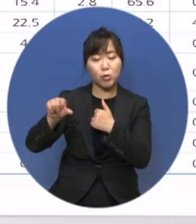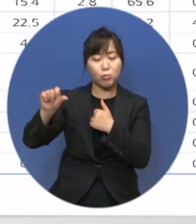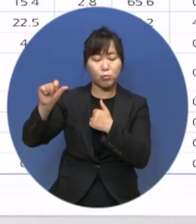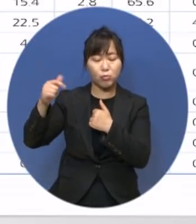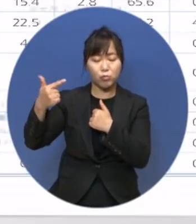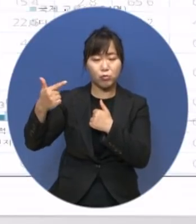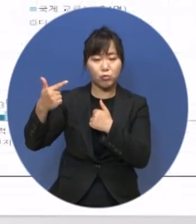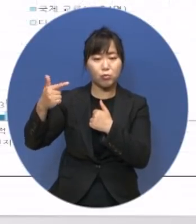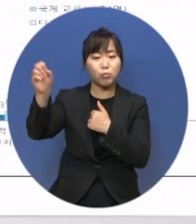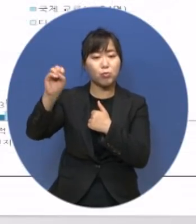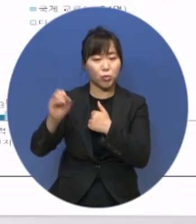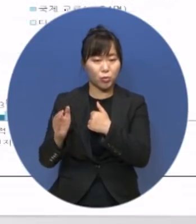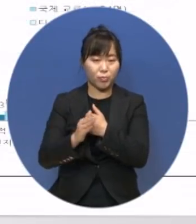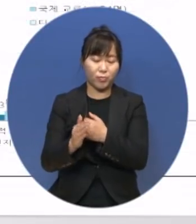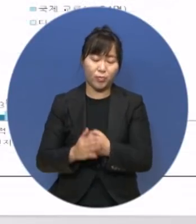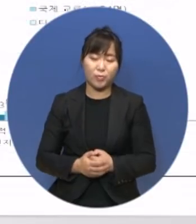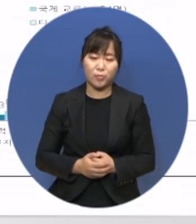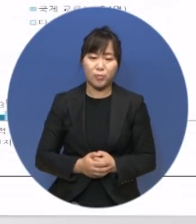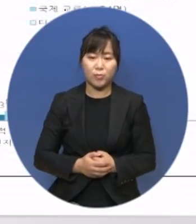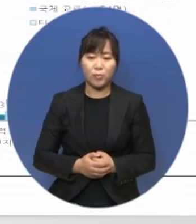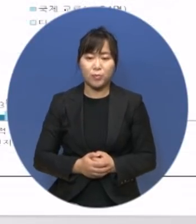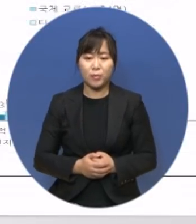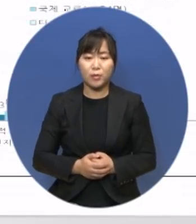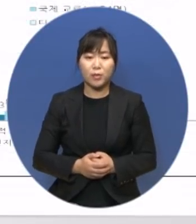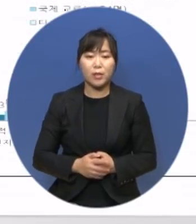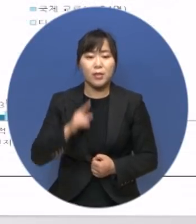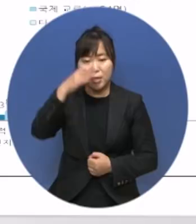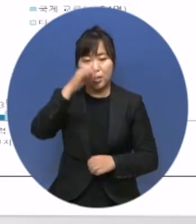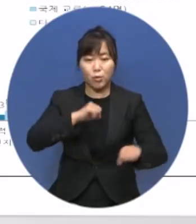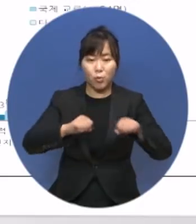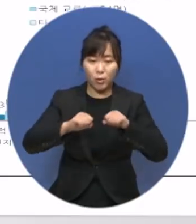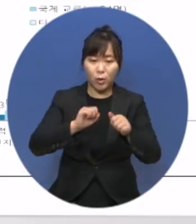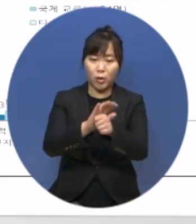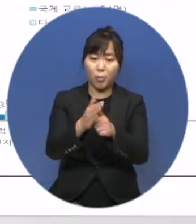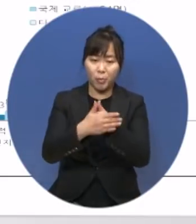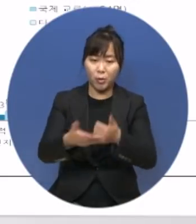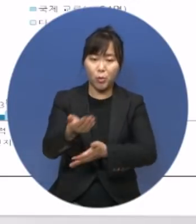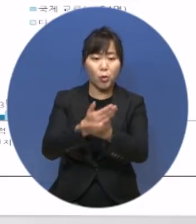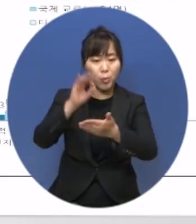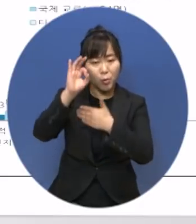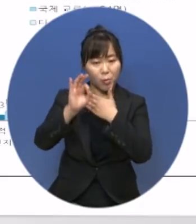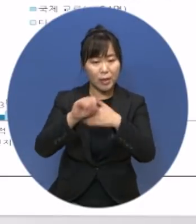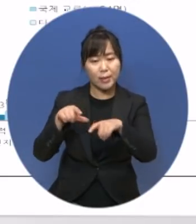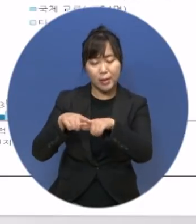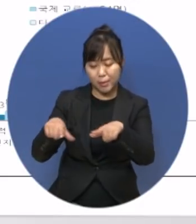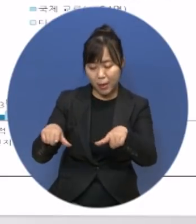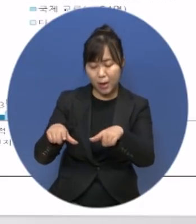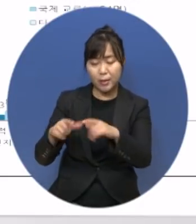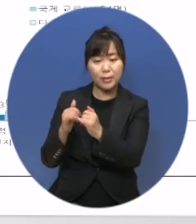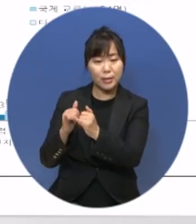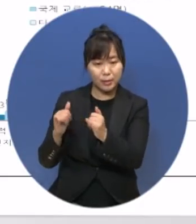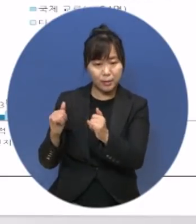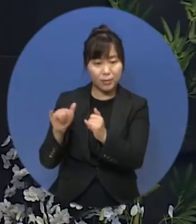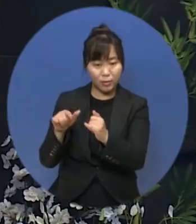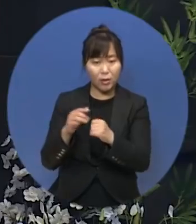65.6%로 나타났습니다. 예술활동 협업 및 교류 형태를 보면 비장애 예술인과